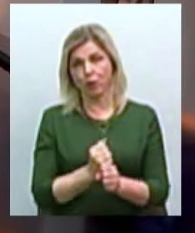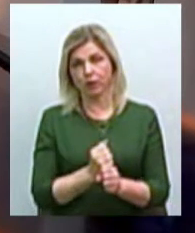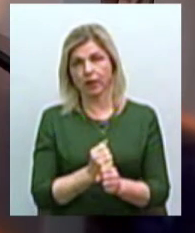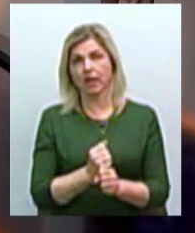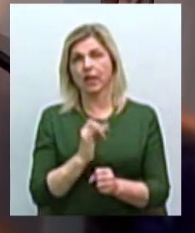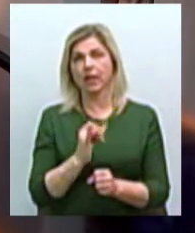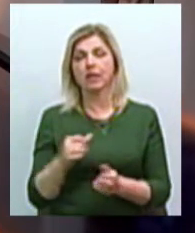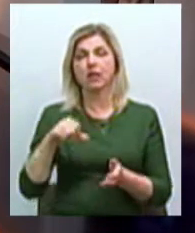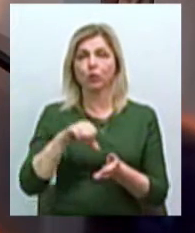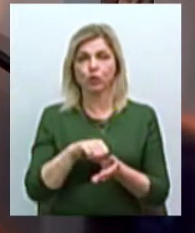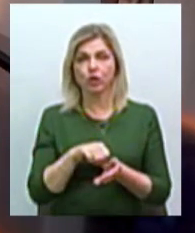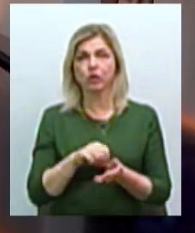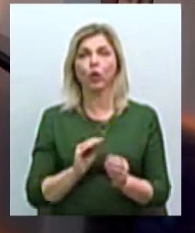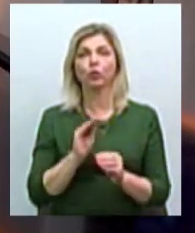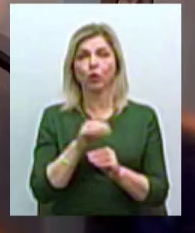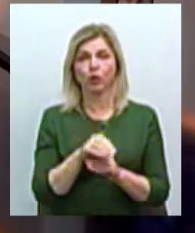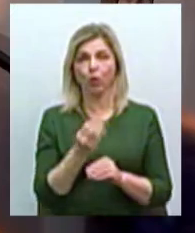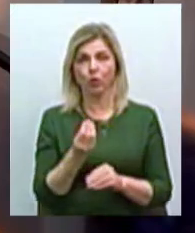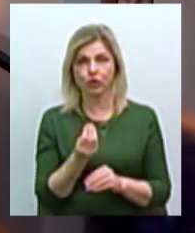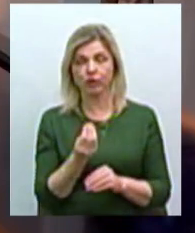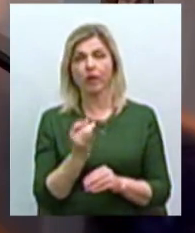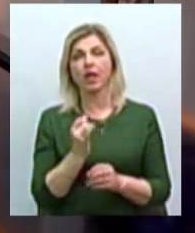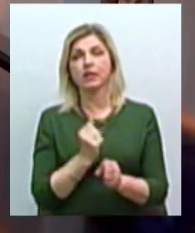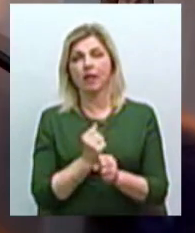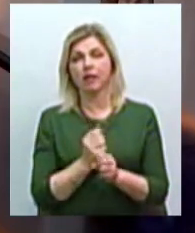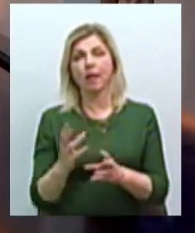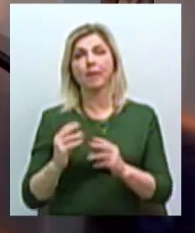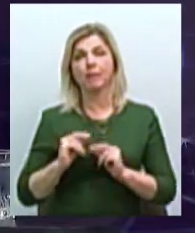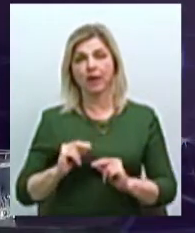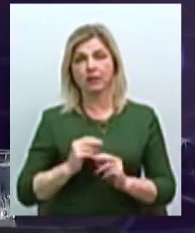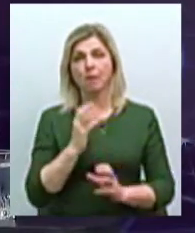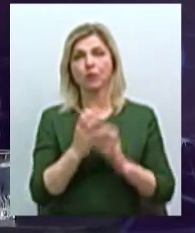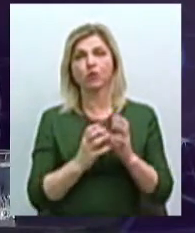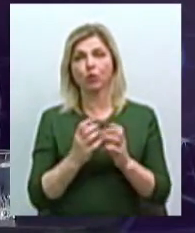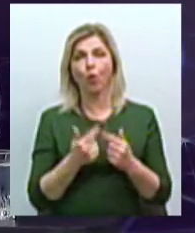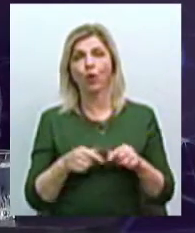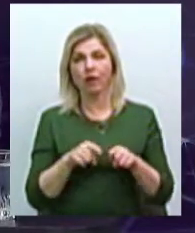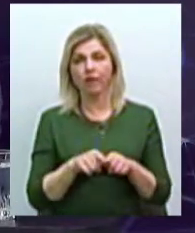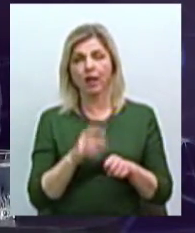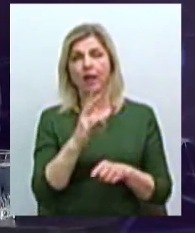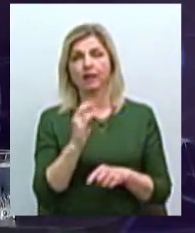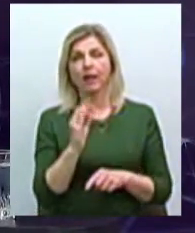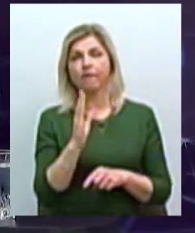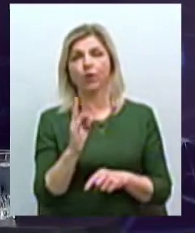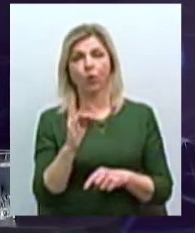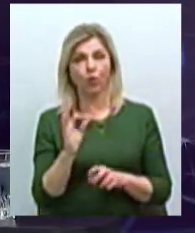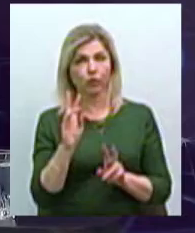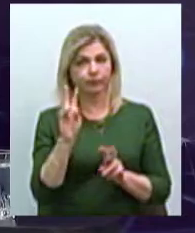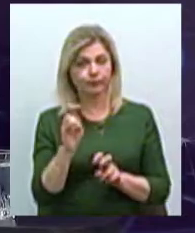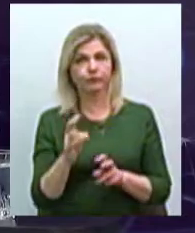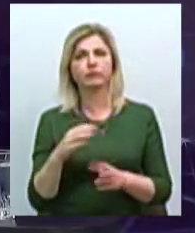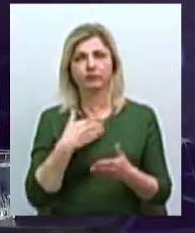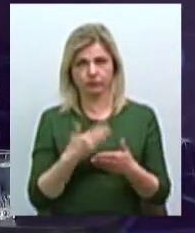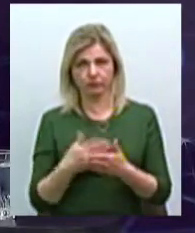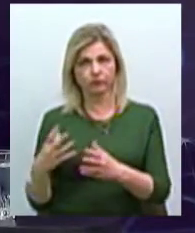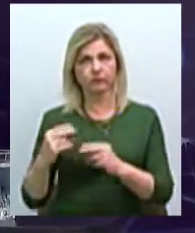і залучення додаткових коштів, проводиться співпраця з міжнародними організаціями, такими як НЕФКО, з якими ми активно співпрацюємо